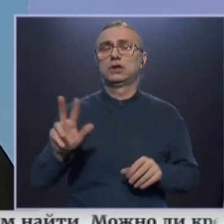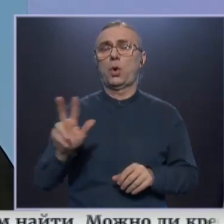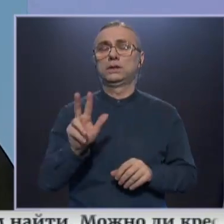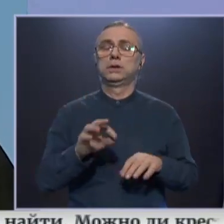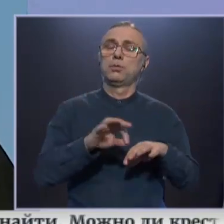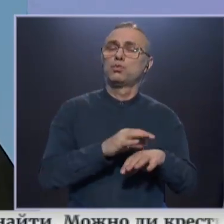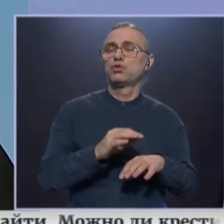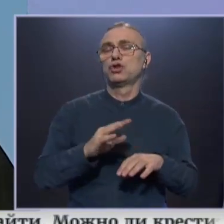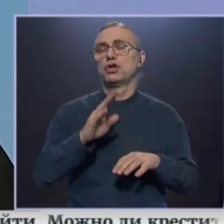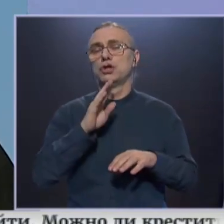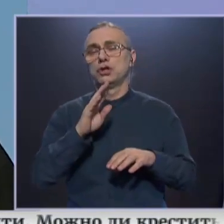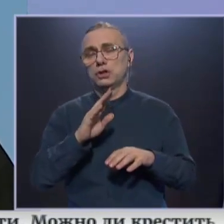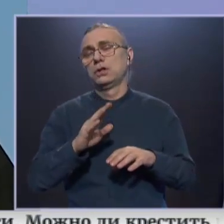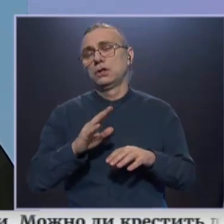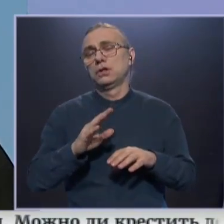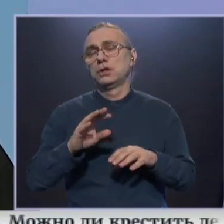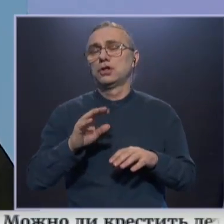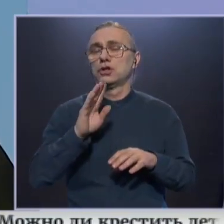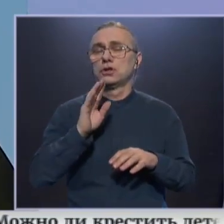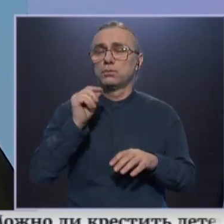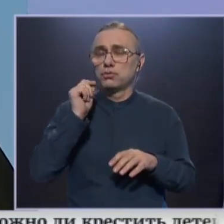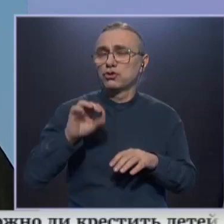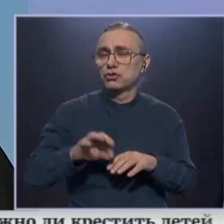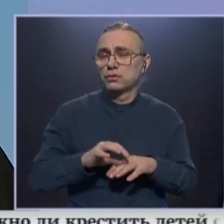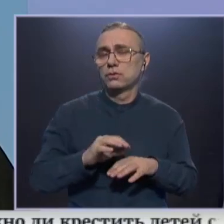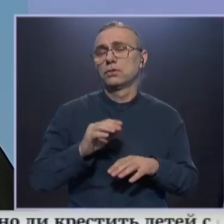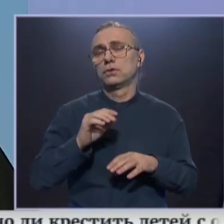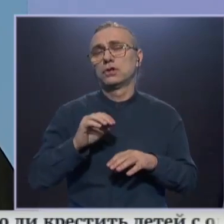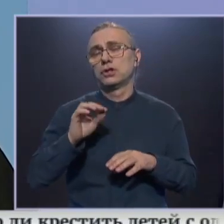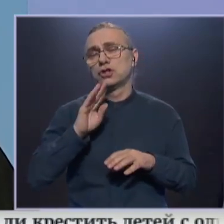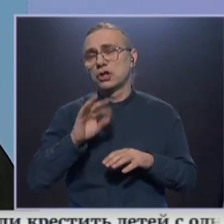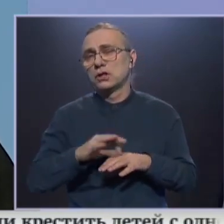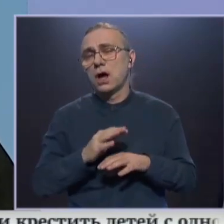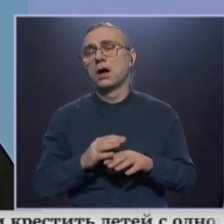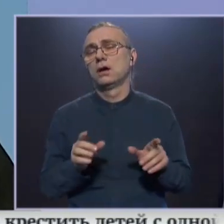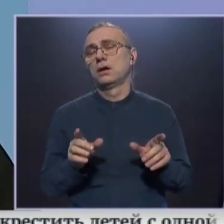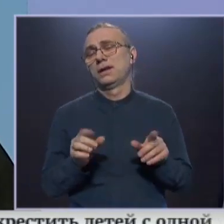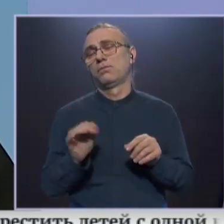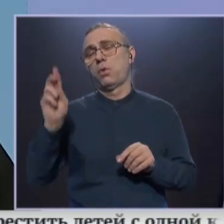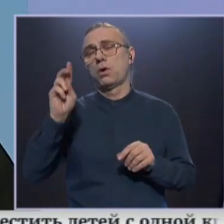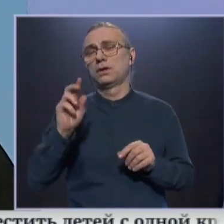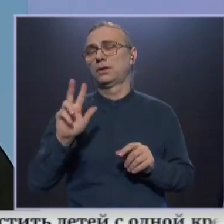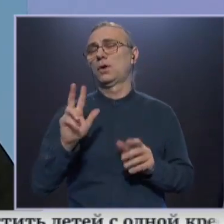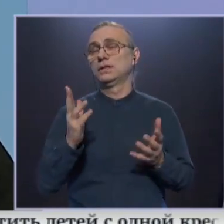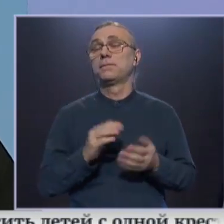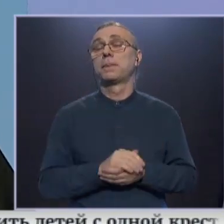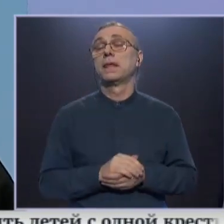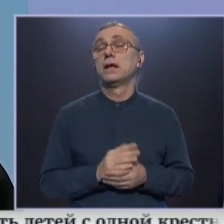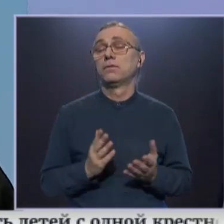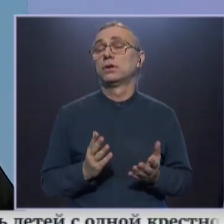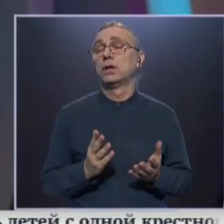эту молитву вложены, если они отзываются в сердце, то это абсолютно не в букве церковного закона, а в